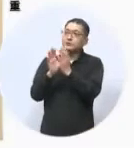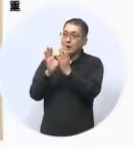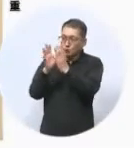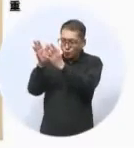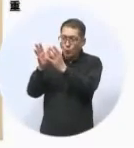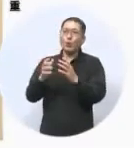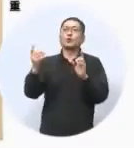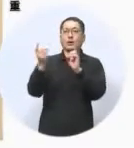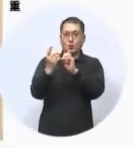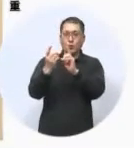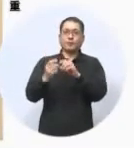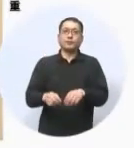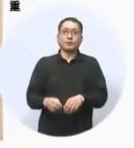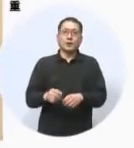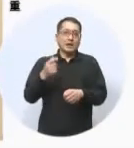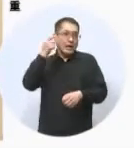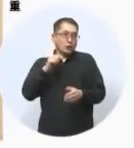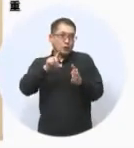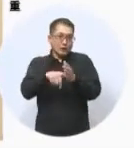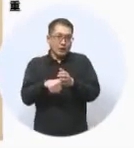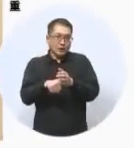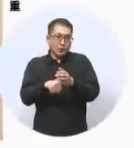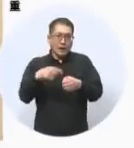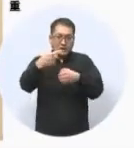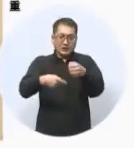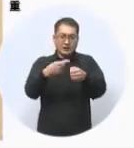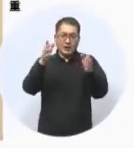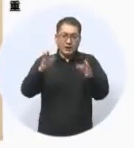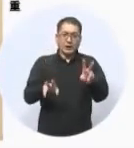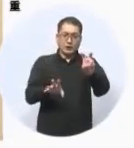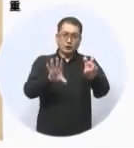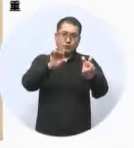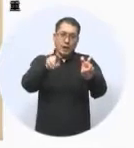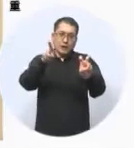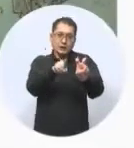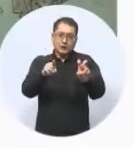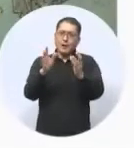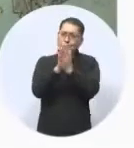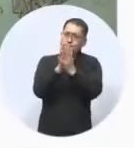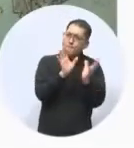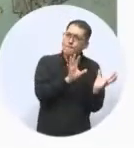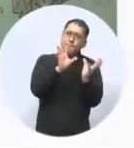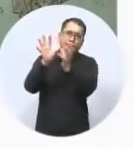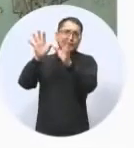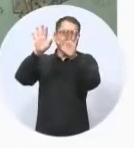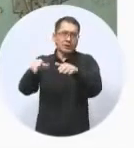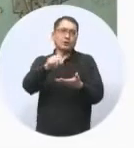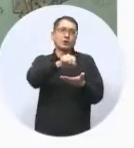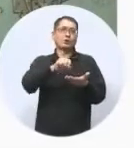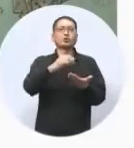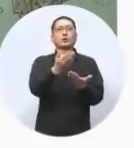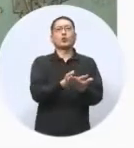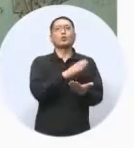には年間20万人もの人々が大山参りをしていたと記録されています。